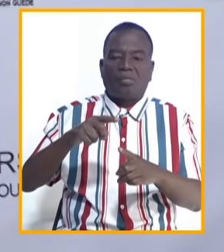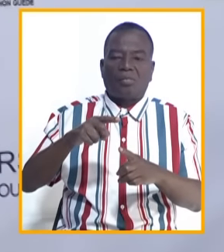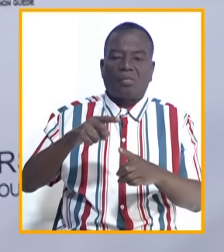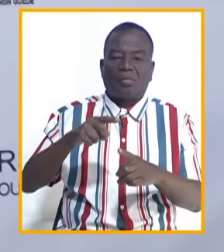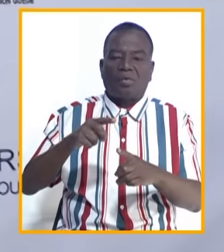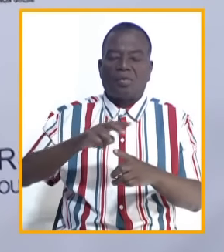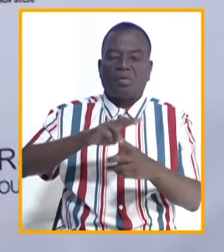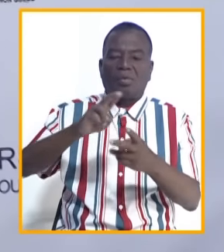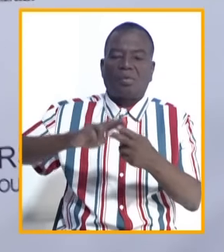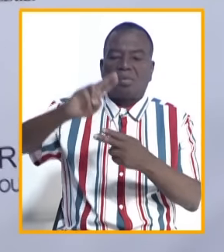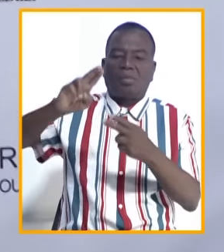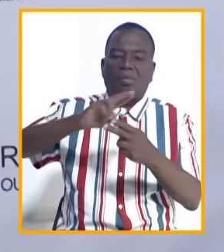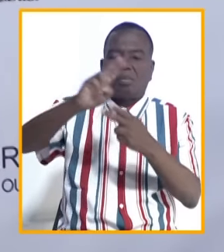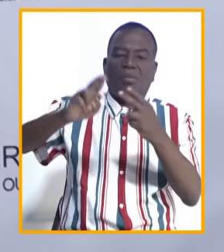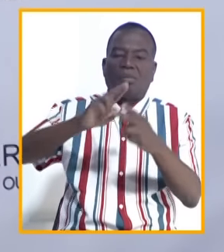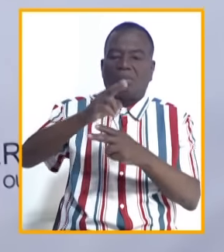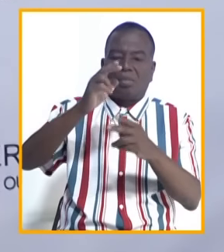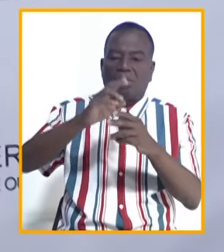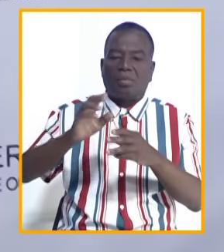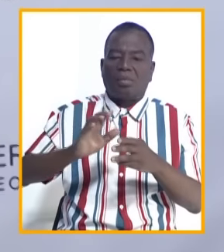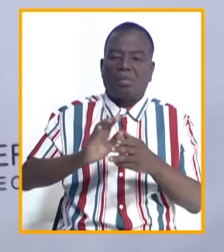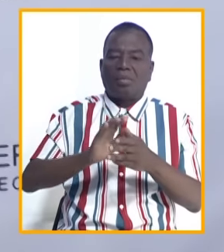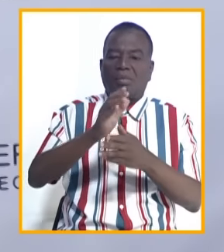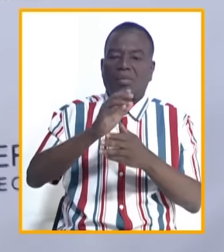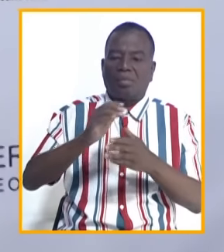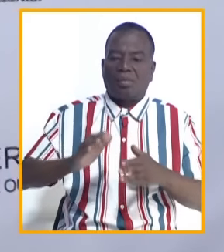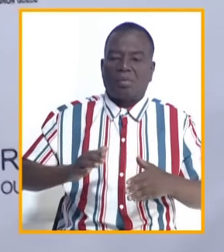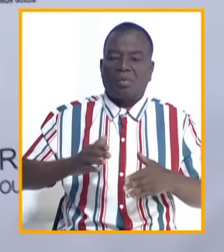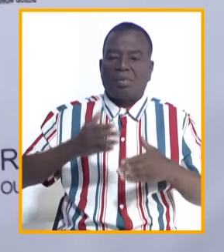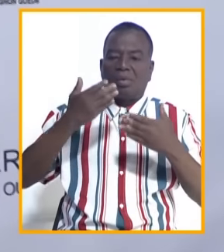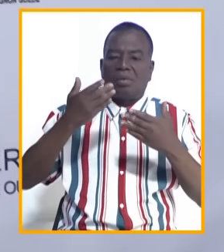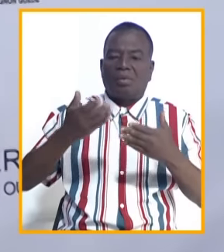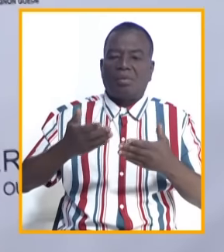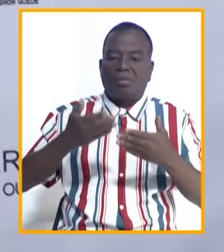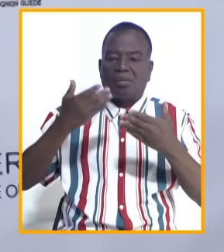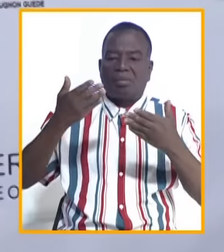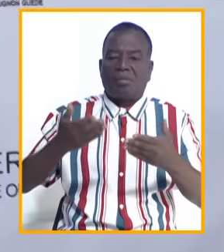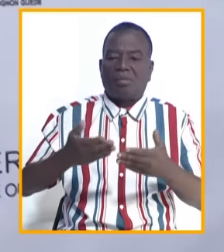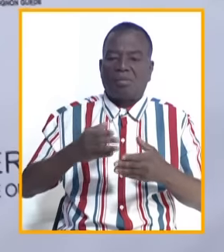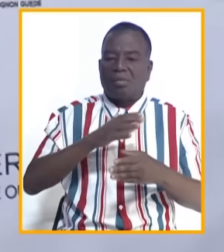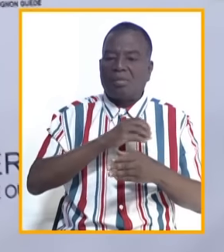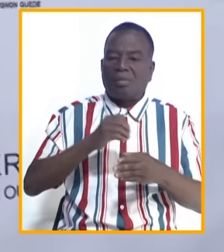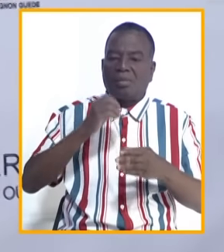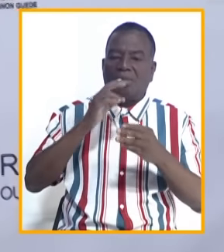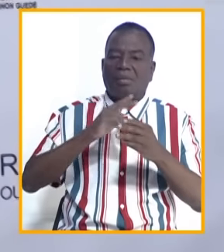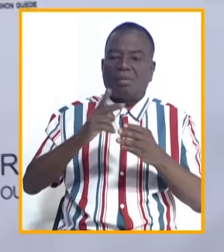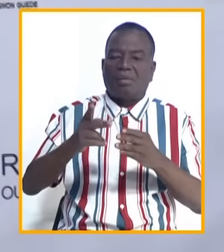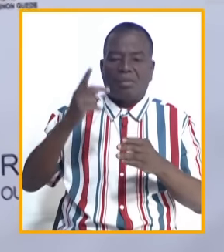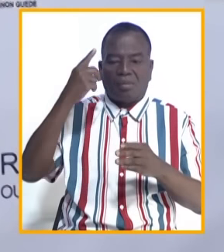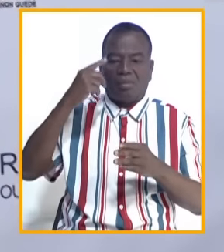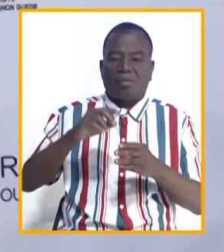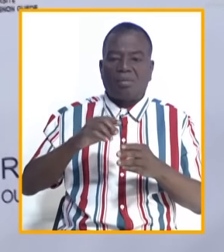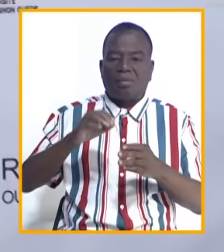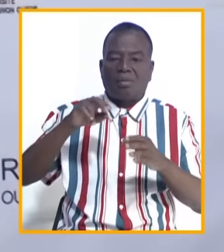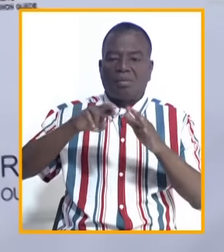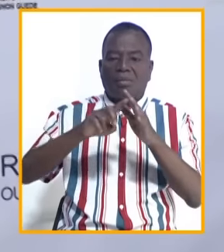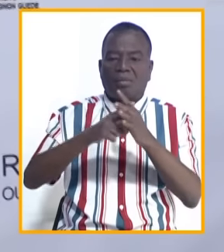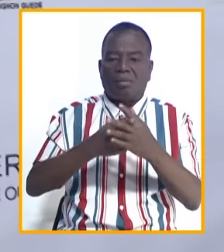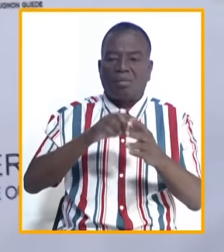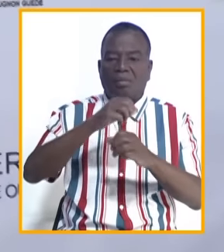universitaire vive dans une ambiance paisible, une ambiance de convivialité, mais surtout une ambiance sereine pour entamer l'année